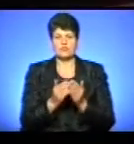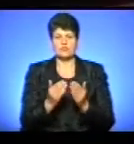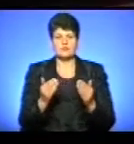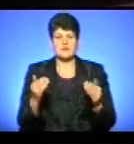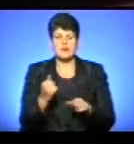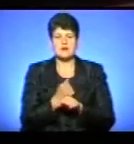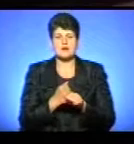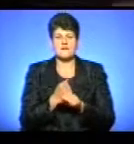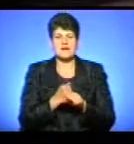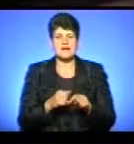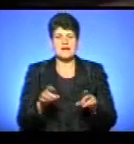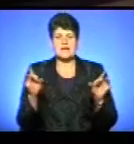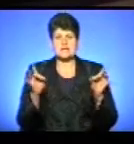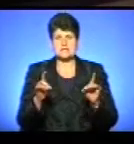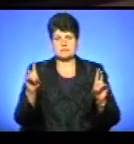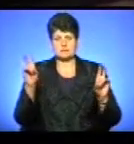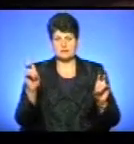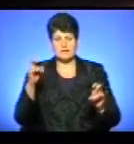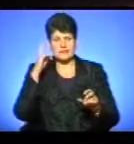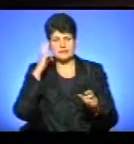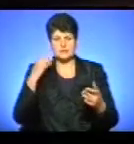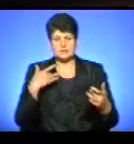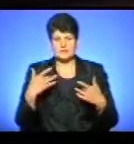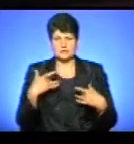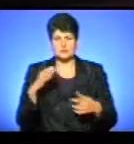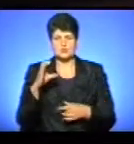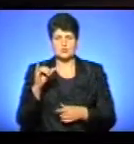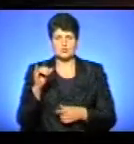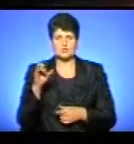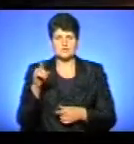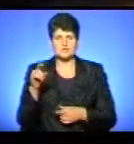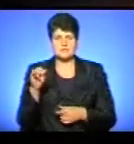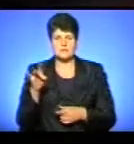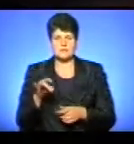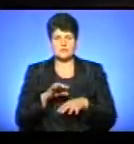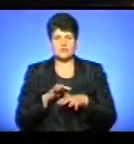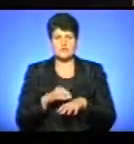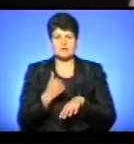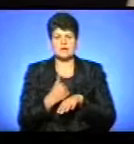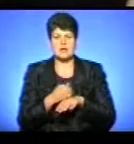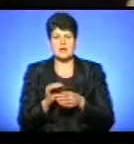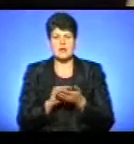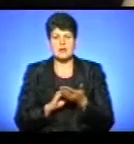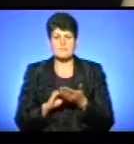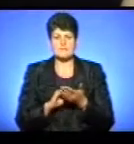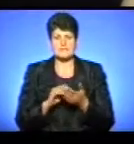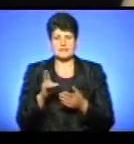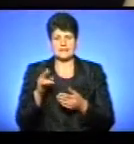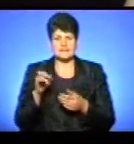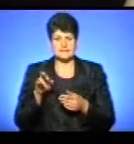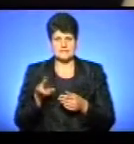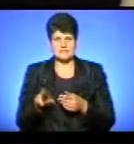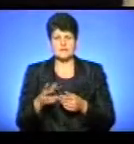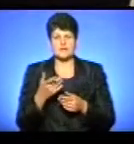«Кафе Республіка» Київського театру «Сузір'я» відбувається її генеральна репетиція. Зараз на сцені Анатолій Гнатюк,